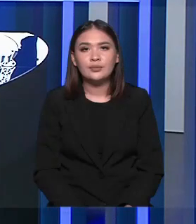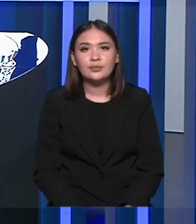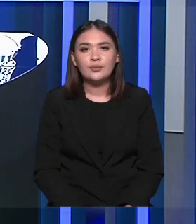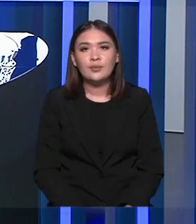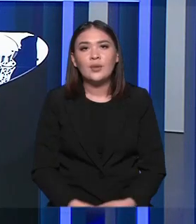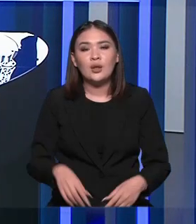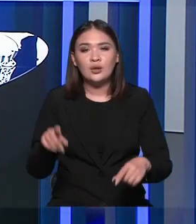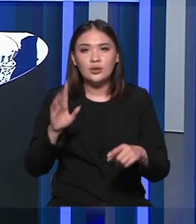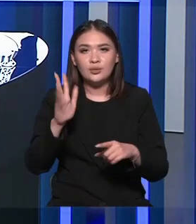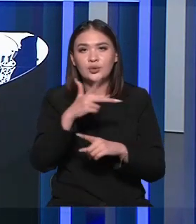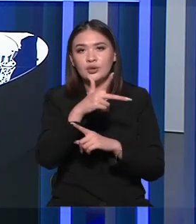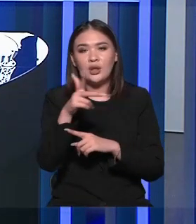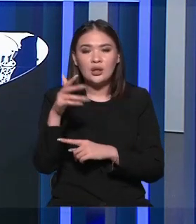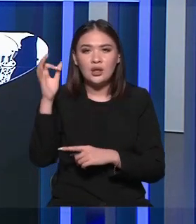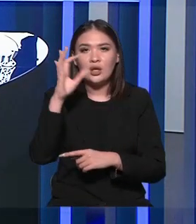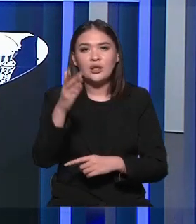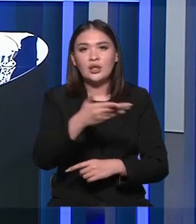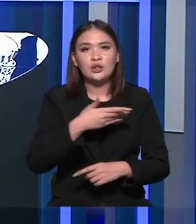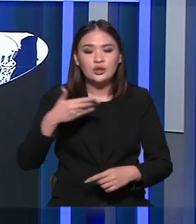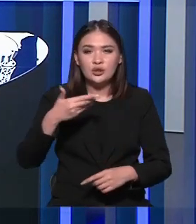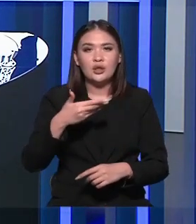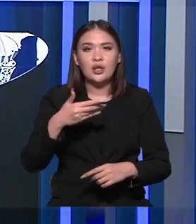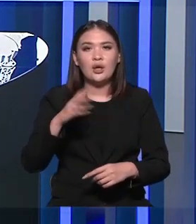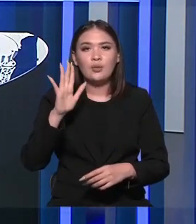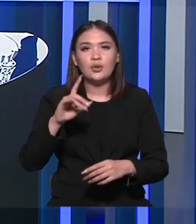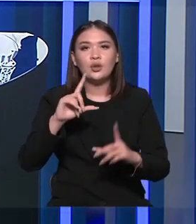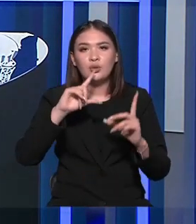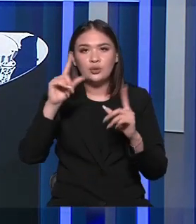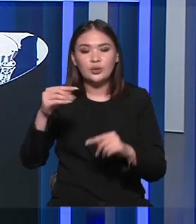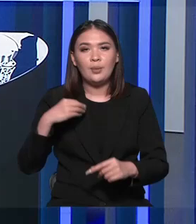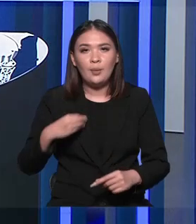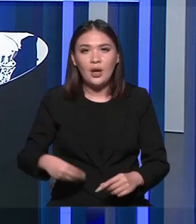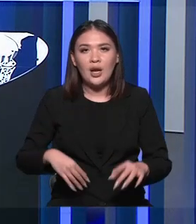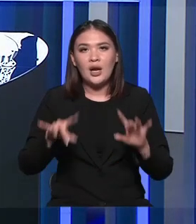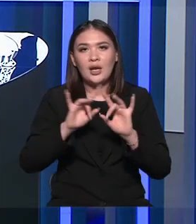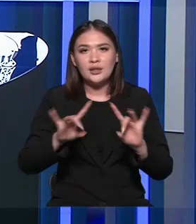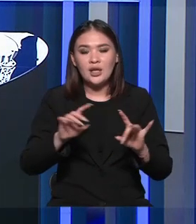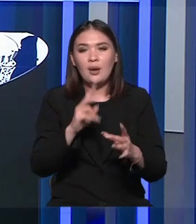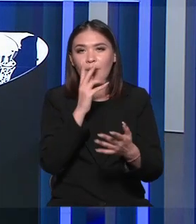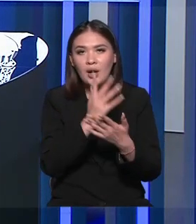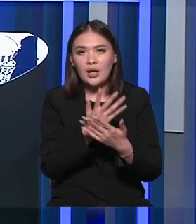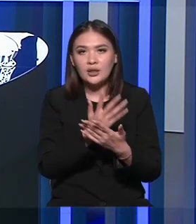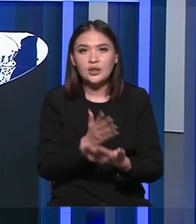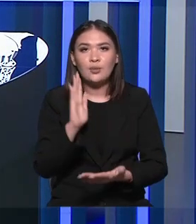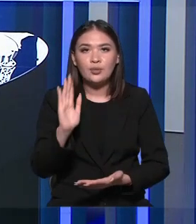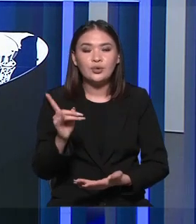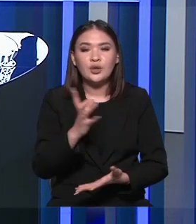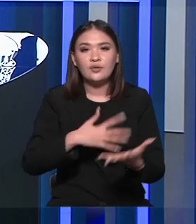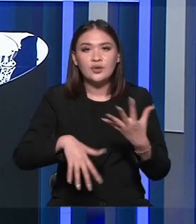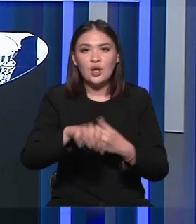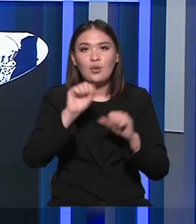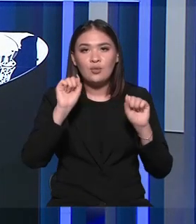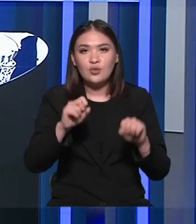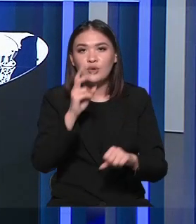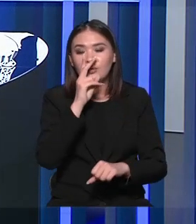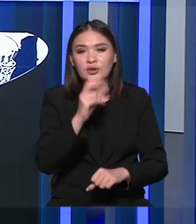уже на днях съёмочная группа нашего телеканала отправится в Париж освещать Олимпийские игры А значит зрители Жибек Жолы смогут увидеть